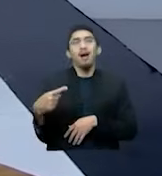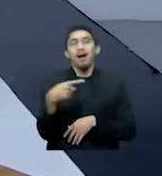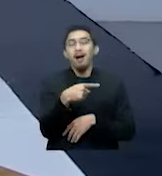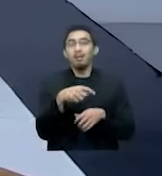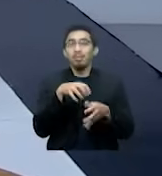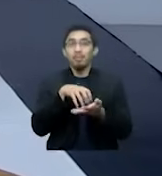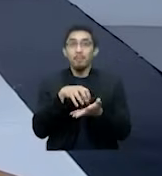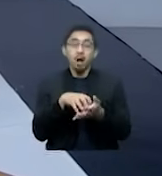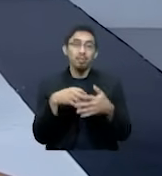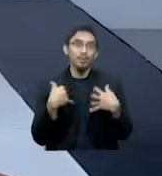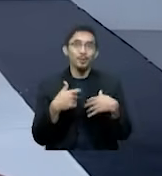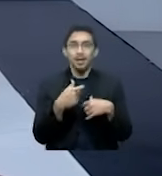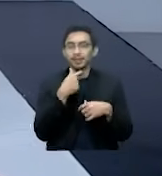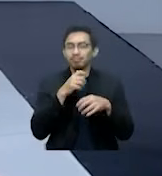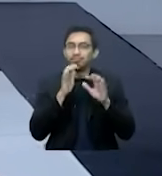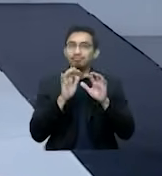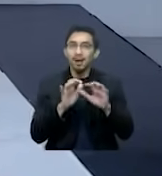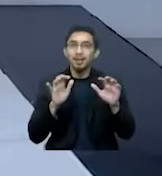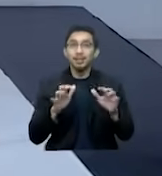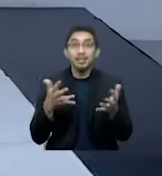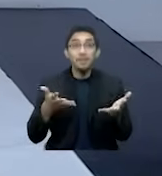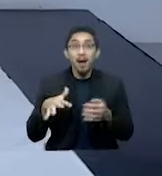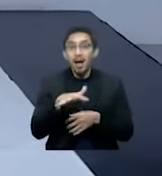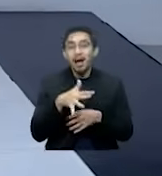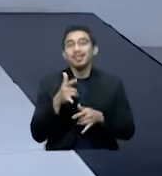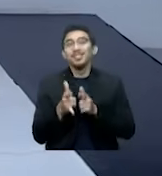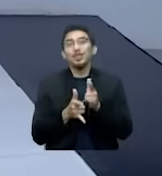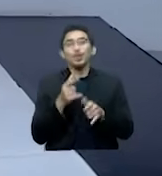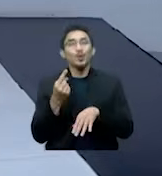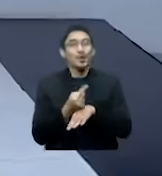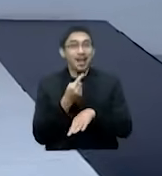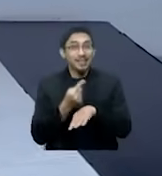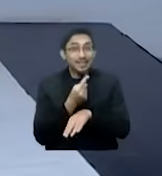kawasan Stasiun Gondangdia, Jakarta Pusat.